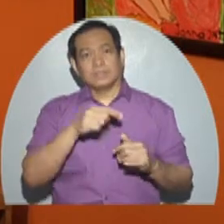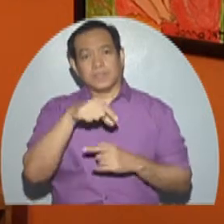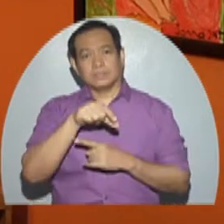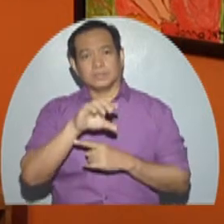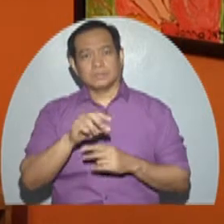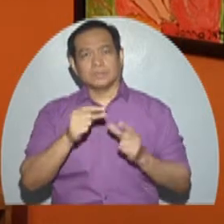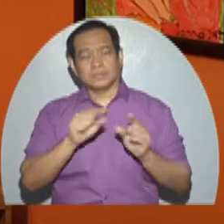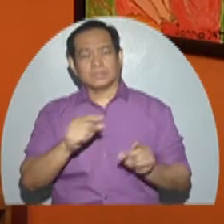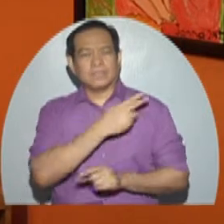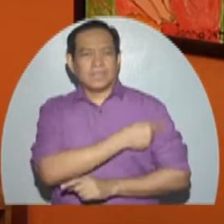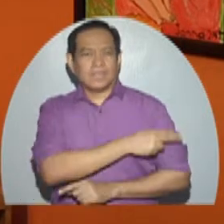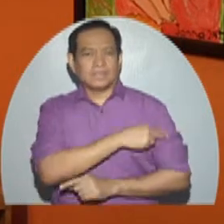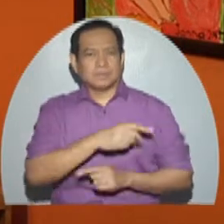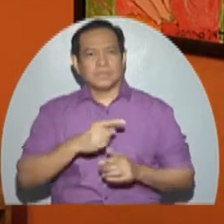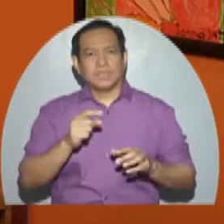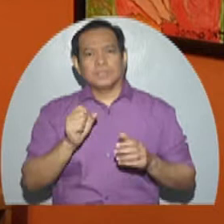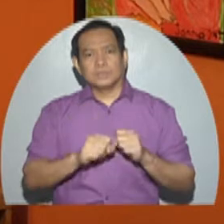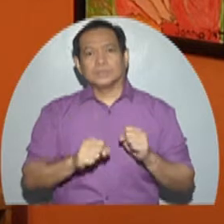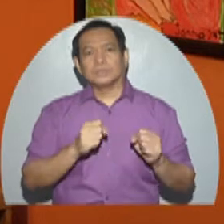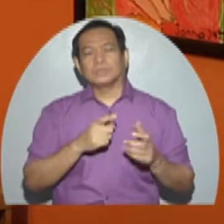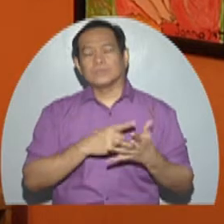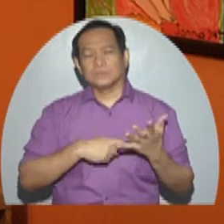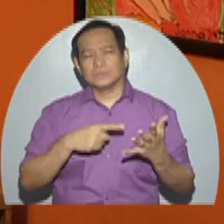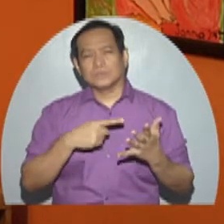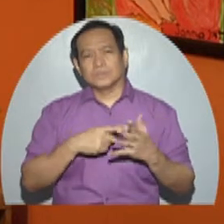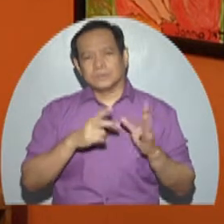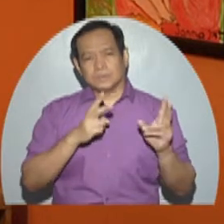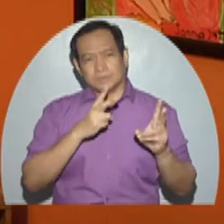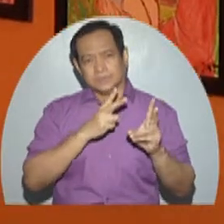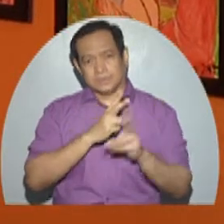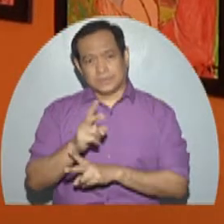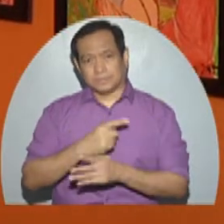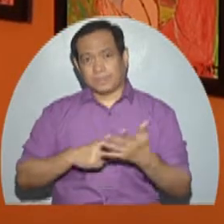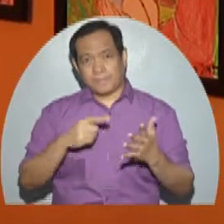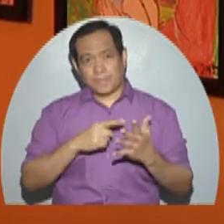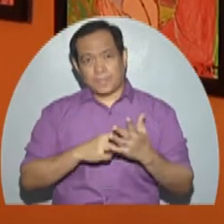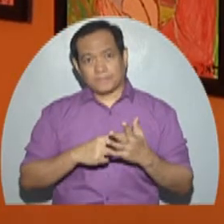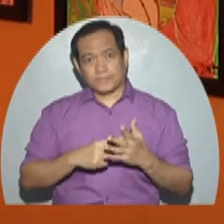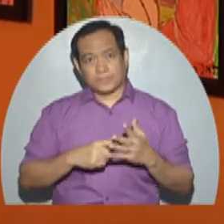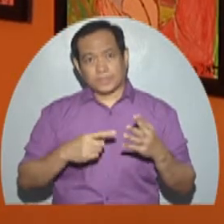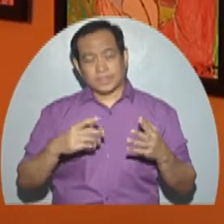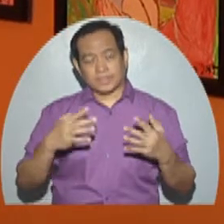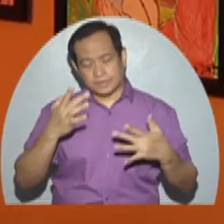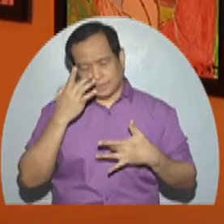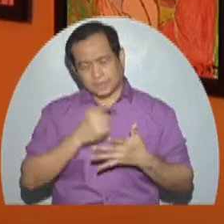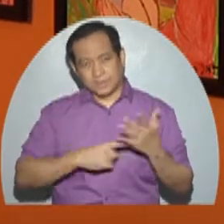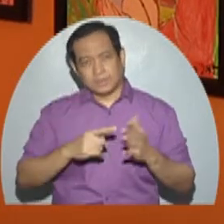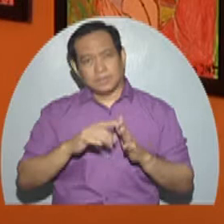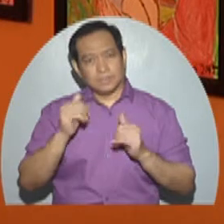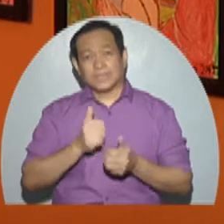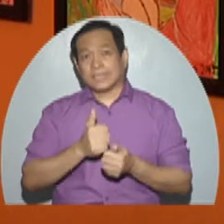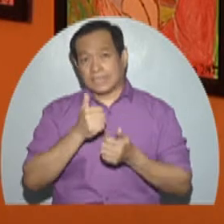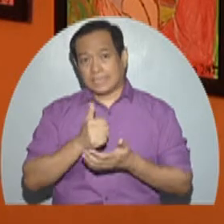Quezon City General Hospital para matutukan ang kanyang kalagayan. Sana matulungan natin si Carding na malampasan